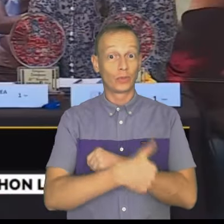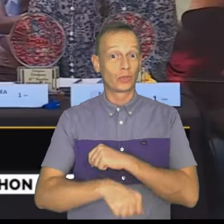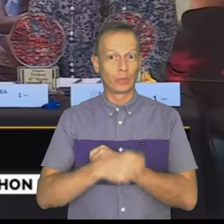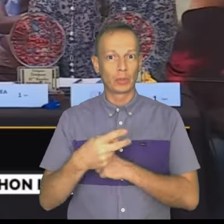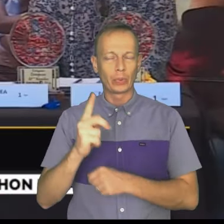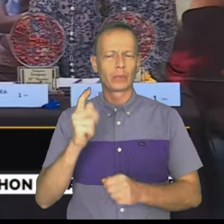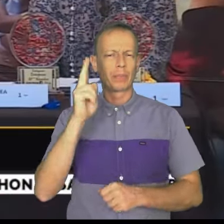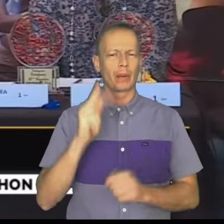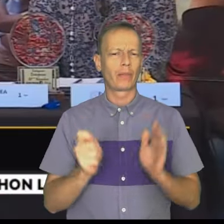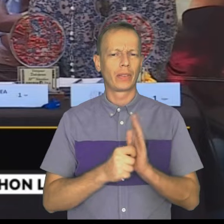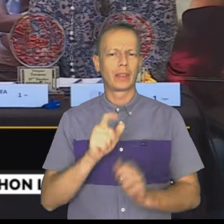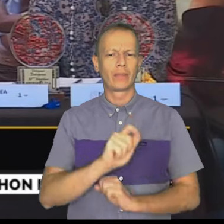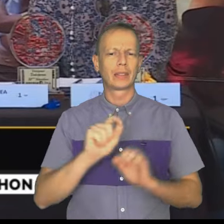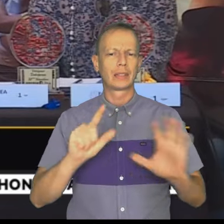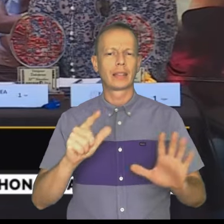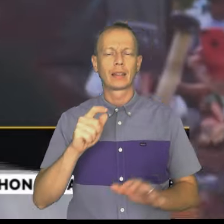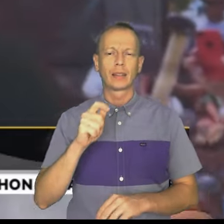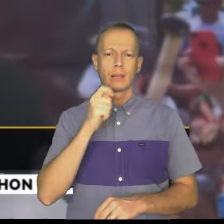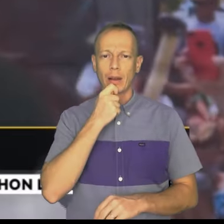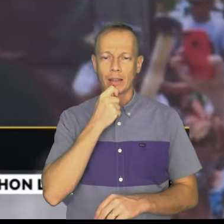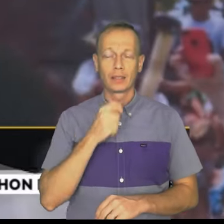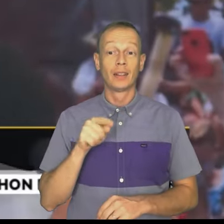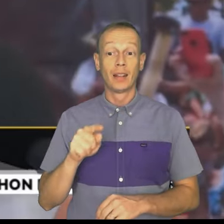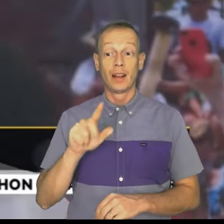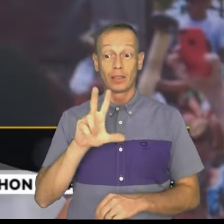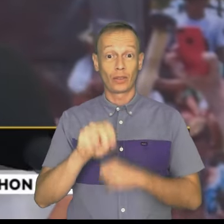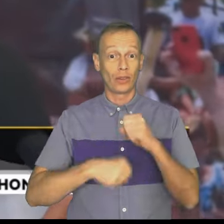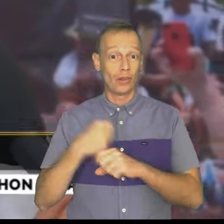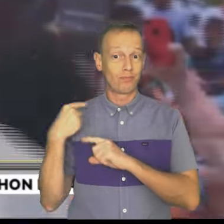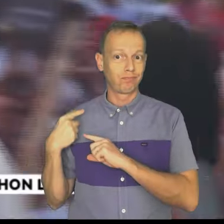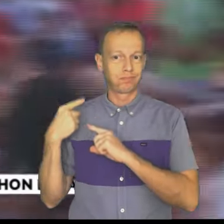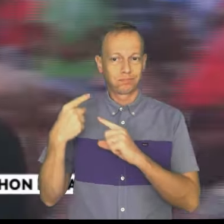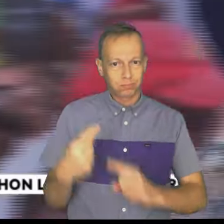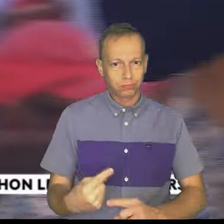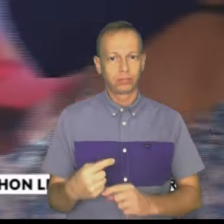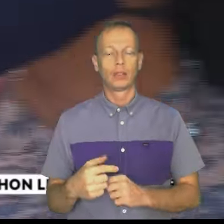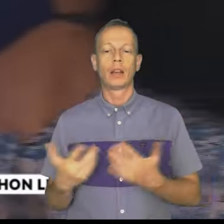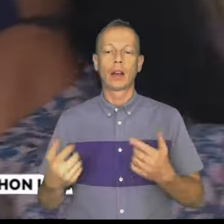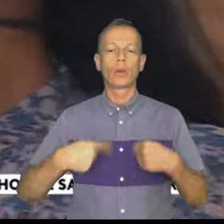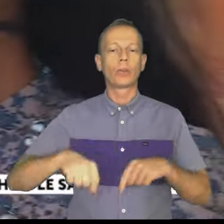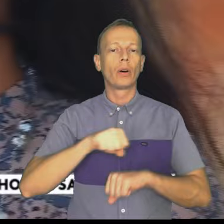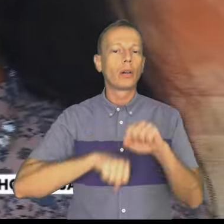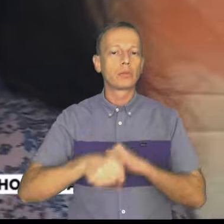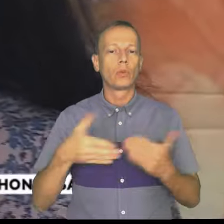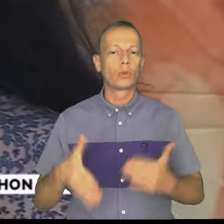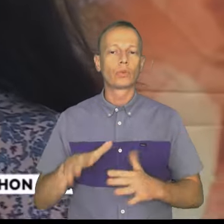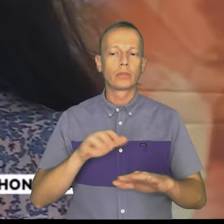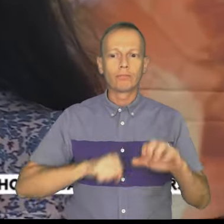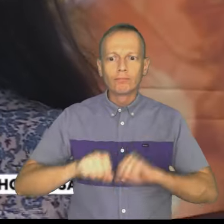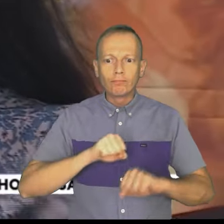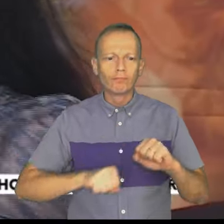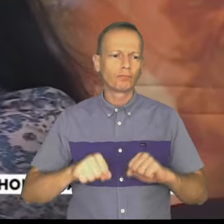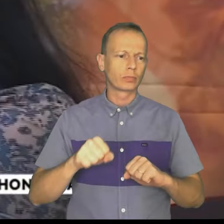exactement, la Polynésie première va à fête ses 30 ans. Le comité organisateur s'est réuni aujourd'hui pour planifier cette journée qui devrait